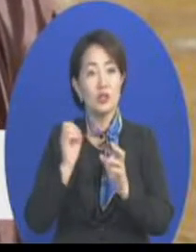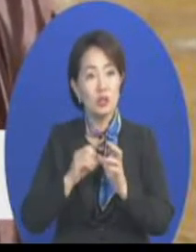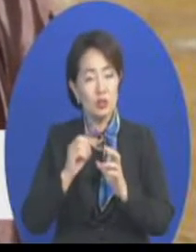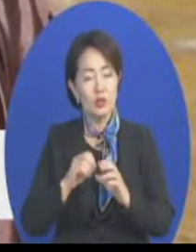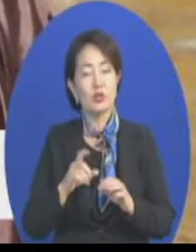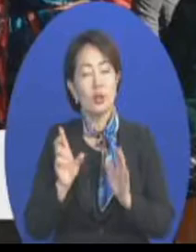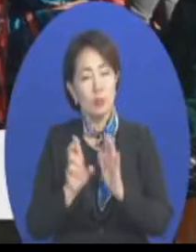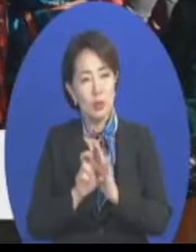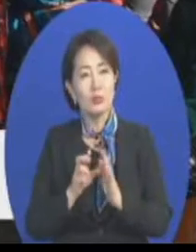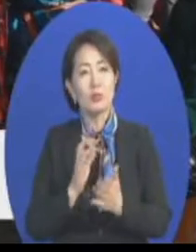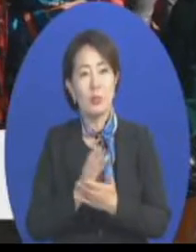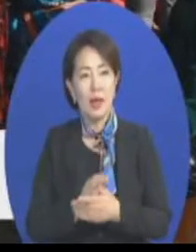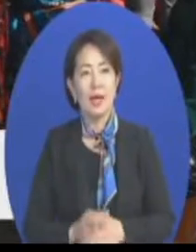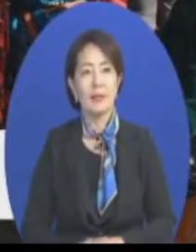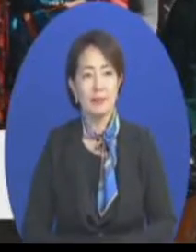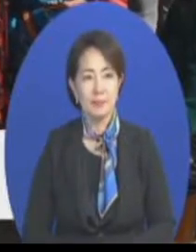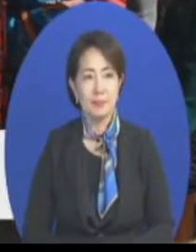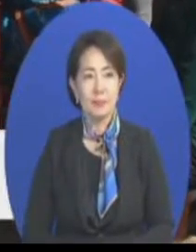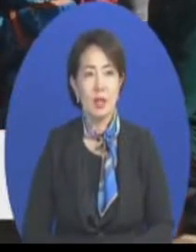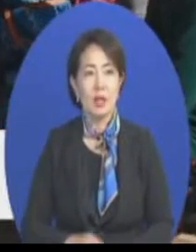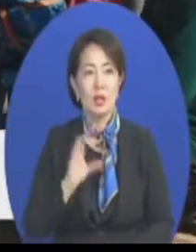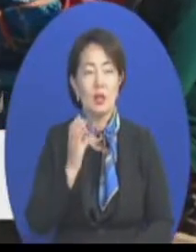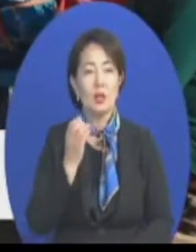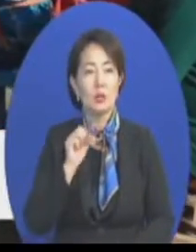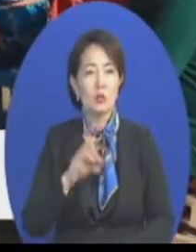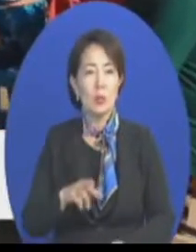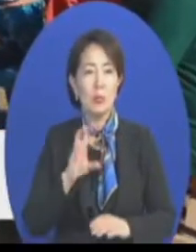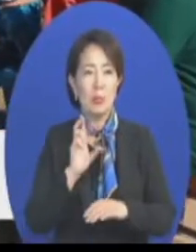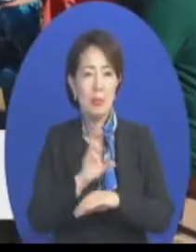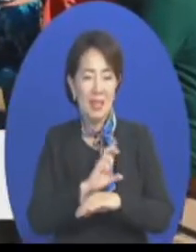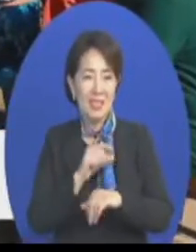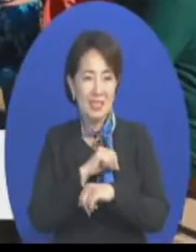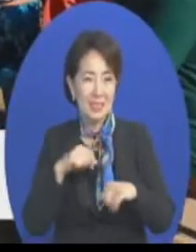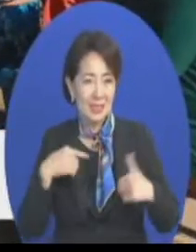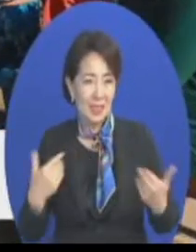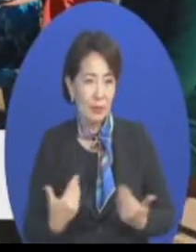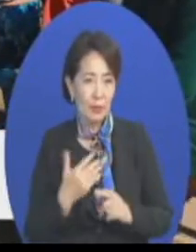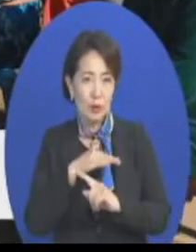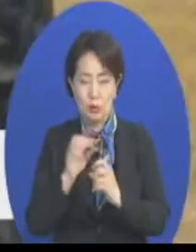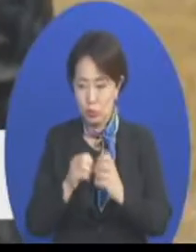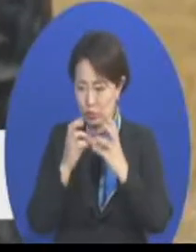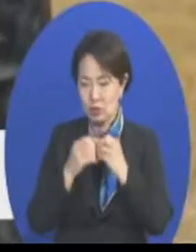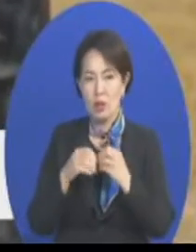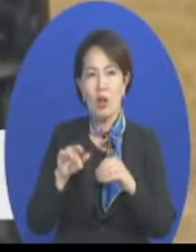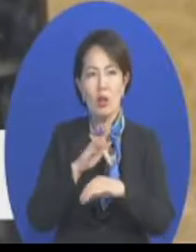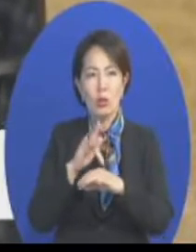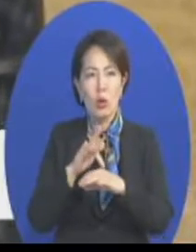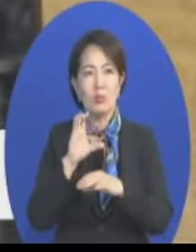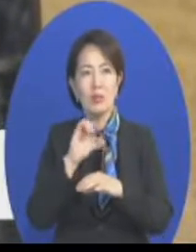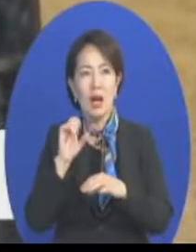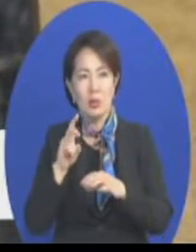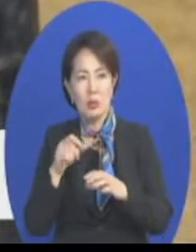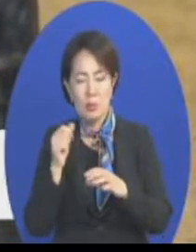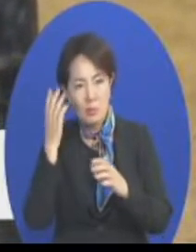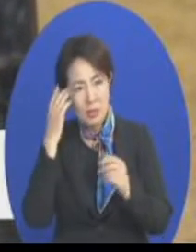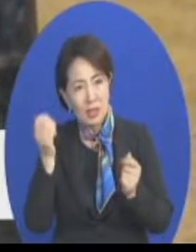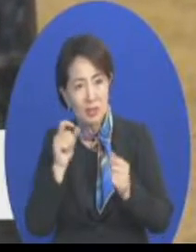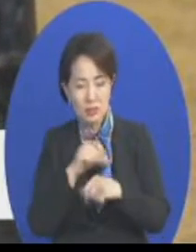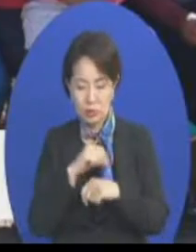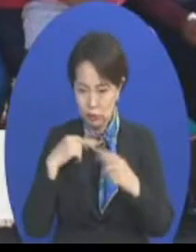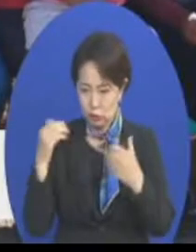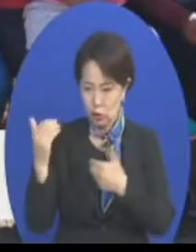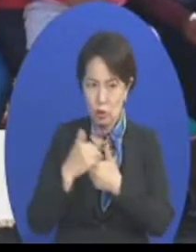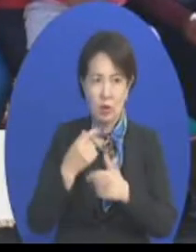бол сонцлол байгаа. Сум багийн иргэдийн амьдрах орчинг бүрдүүлснээр төвлөрлийг сааруулах мал аж ахуй эрхлэгчдийн орлого нэмэгдэх